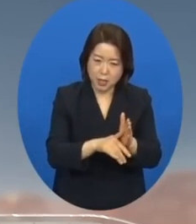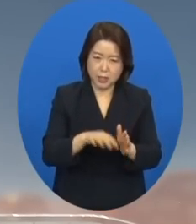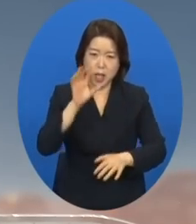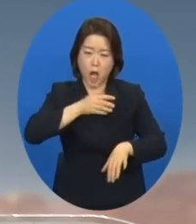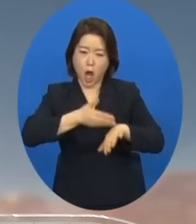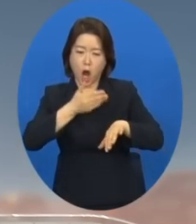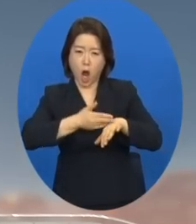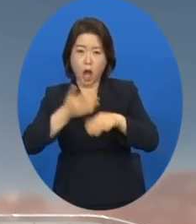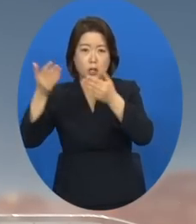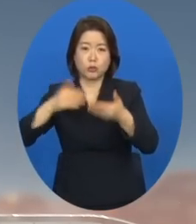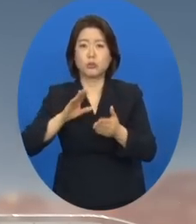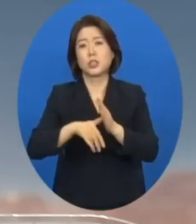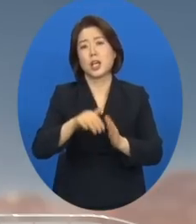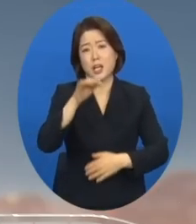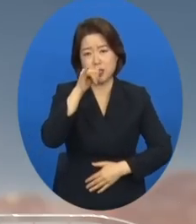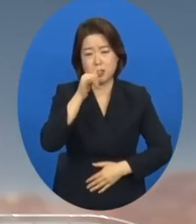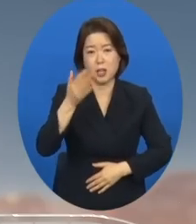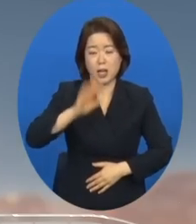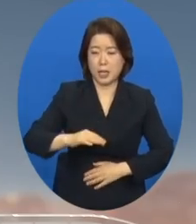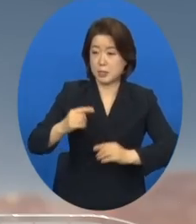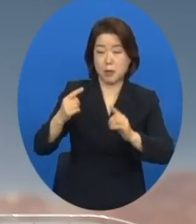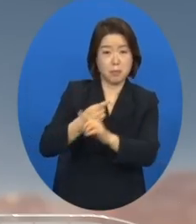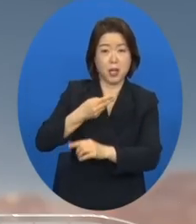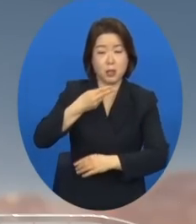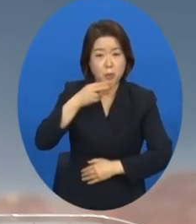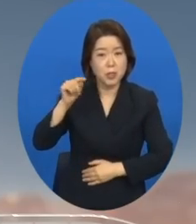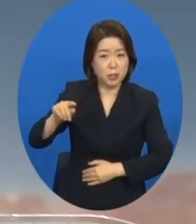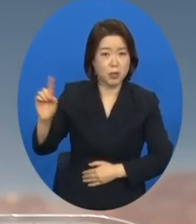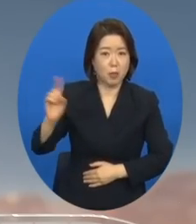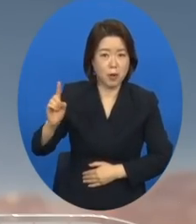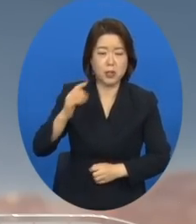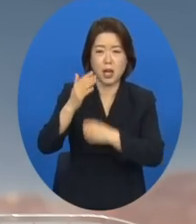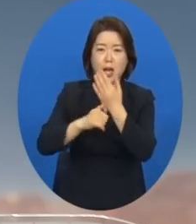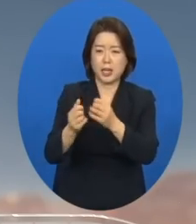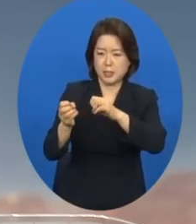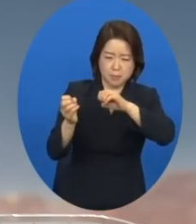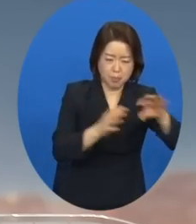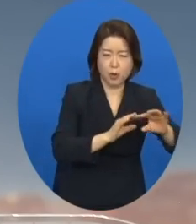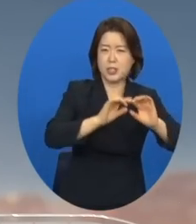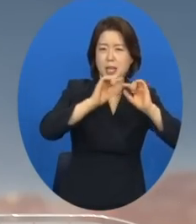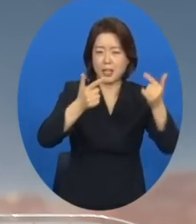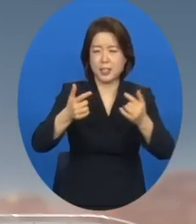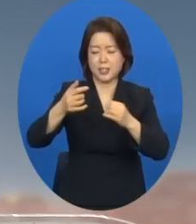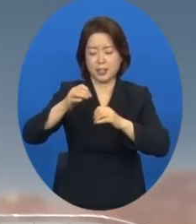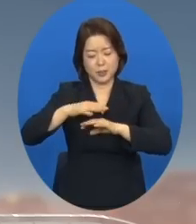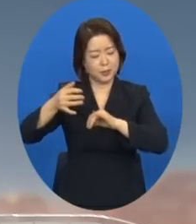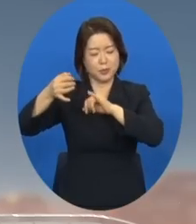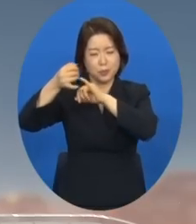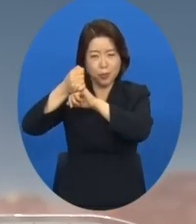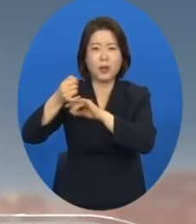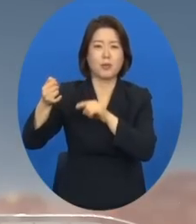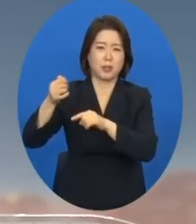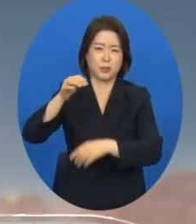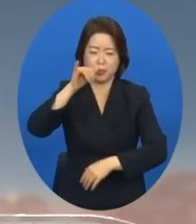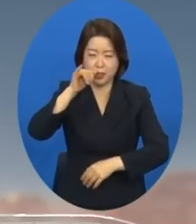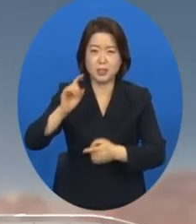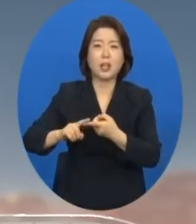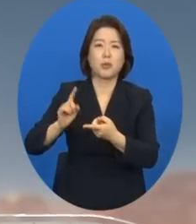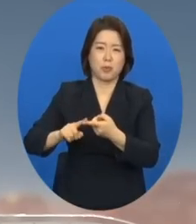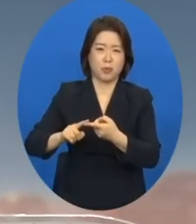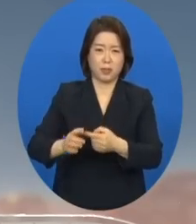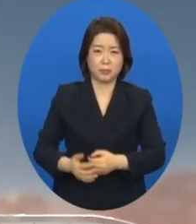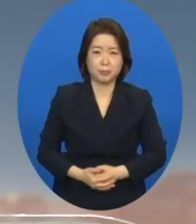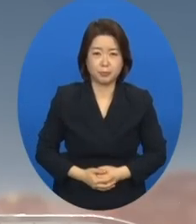연단시키는 때가 있을 것입니다 그러나 변치 않는 것은 하나님이 버리지 않겠다고 하신 그 놀라운 약속인 것이죠 저는 지난